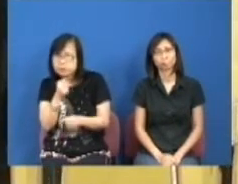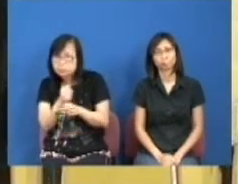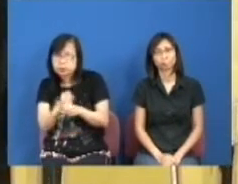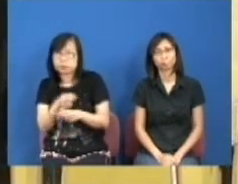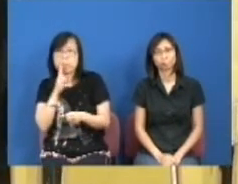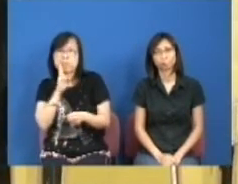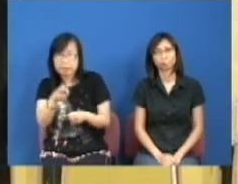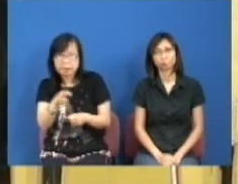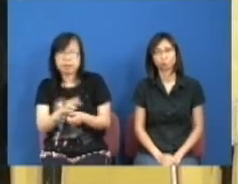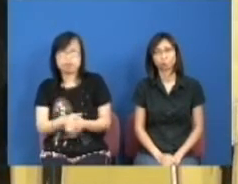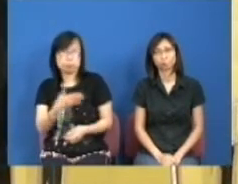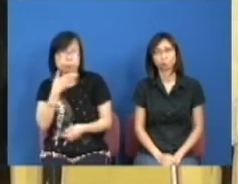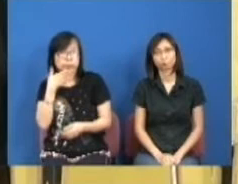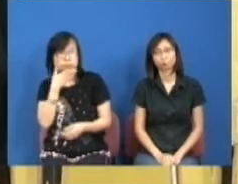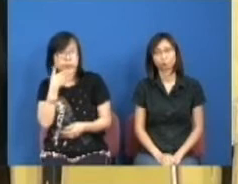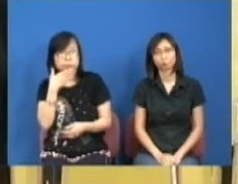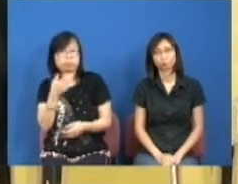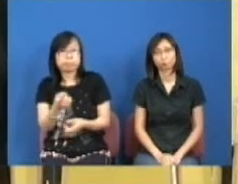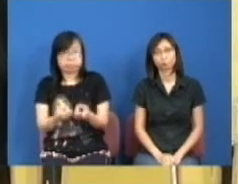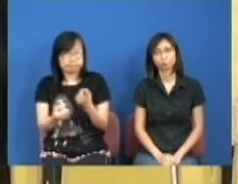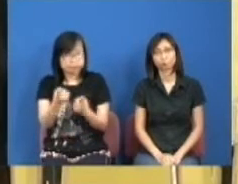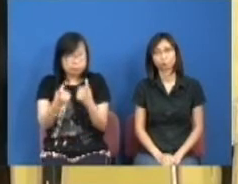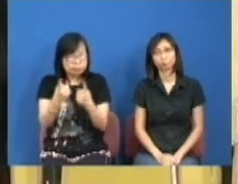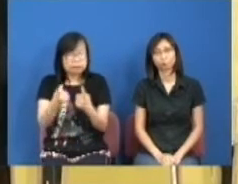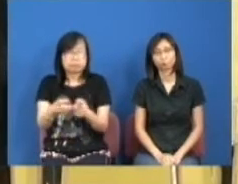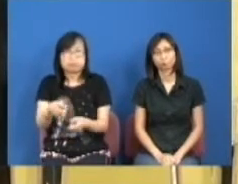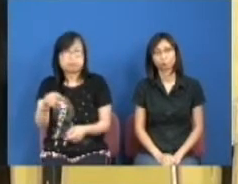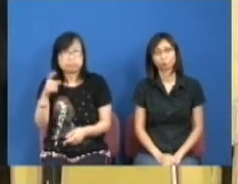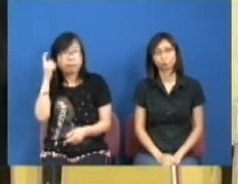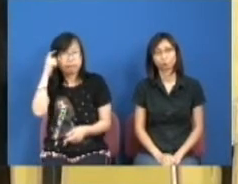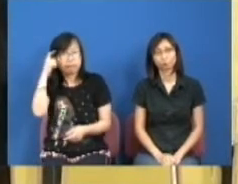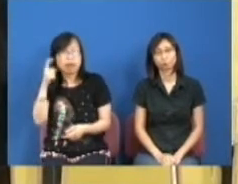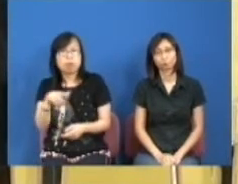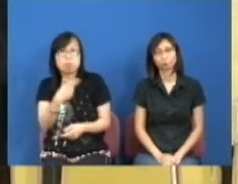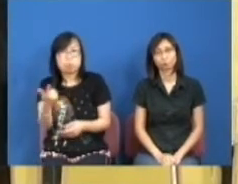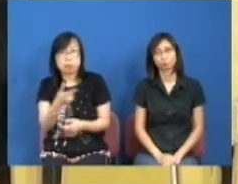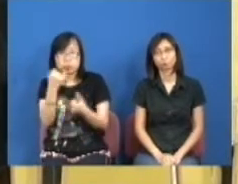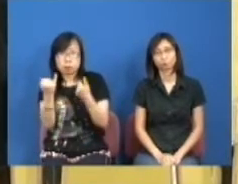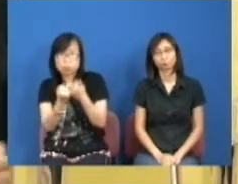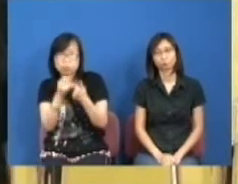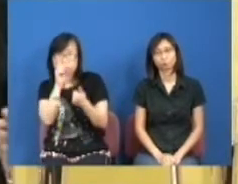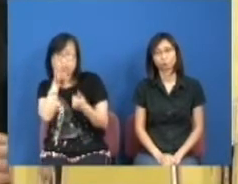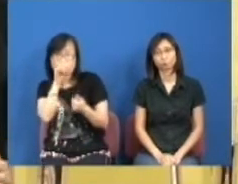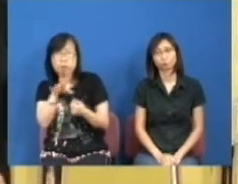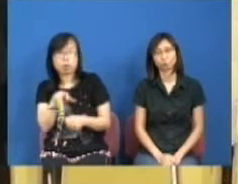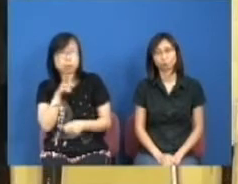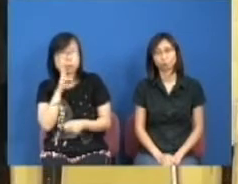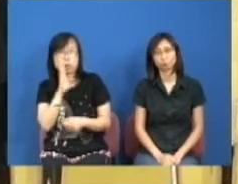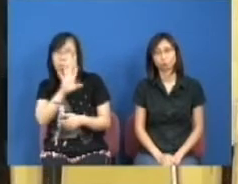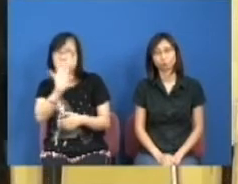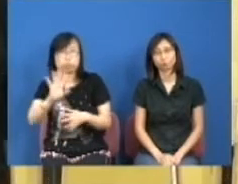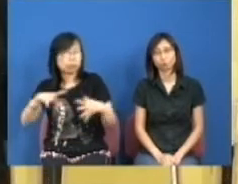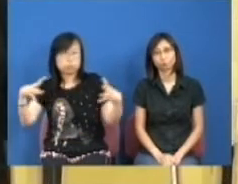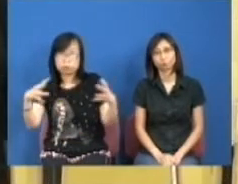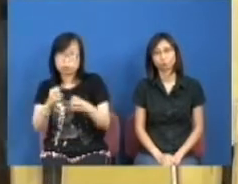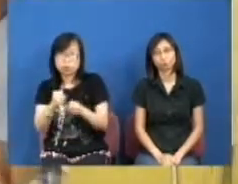實這個都是對年輕人一個幾具挑戰性的價值的問題、嗯、那有很多學生也都會跟我說他說如果不融合我們有